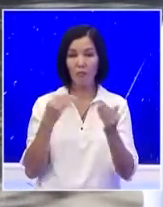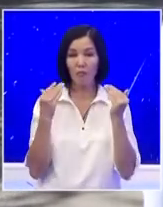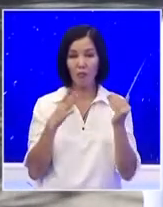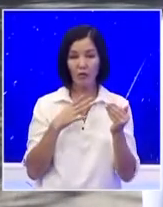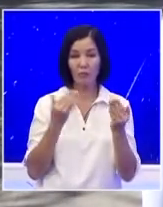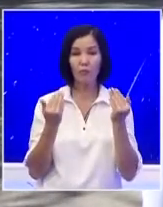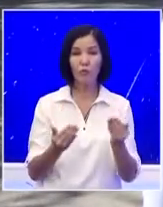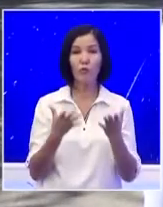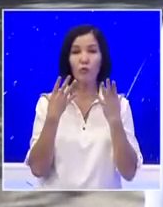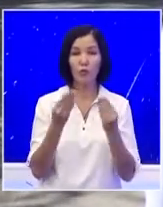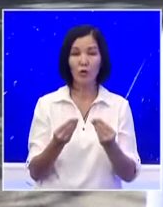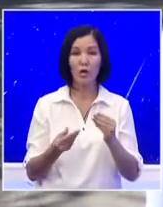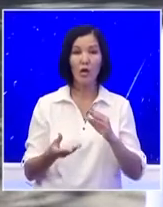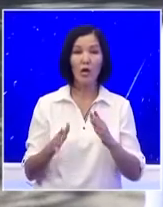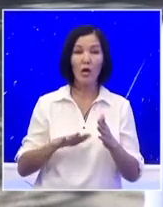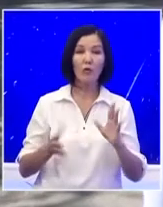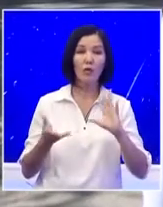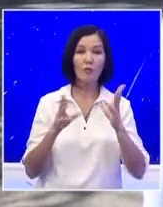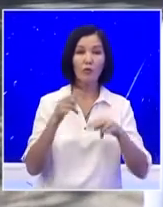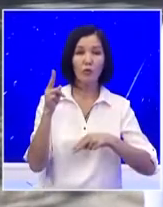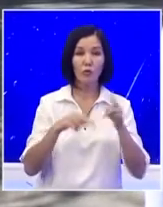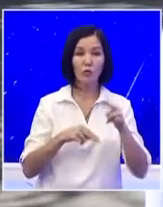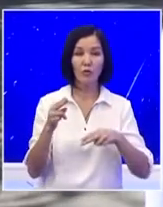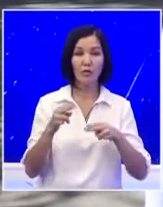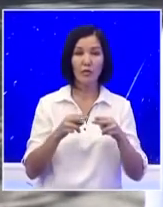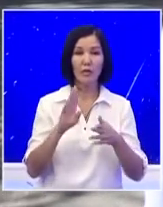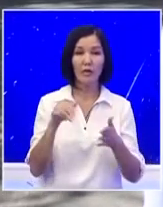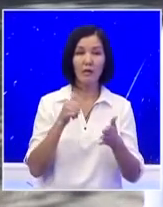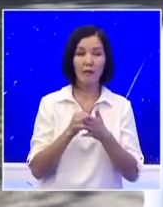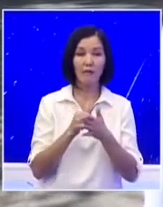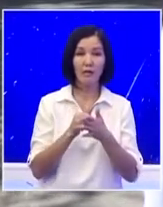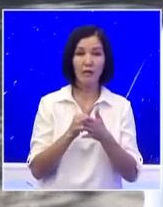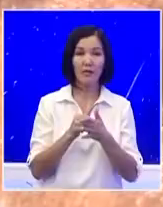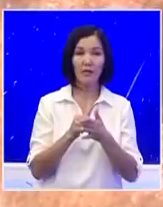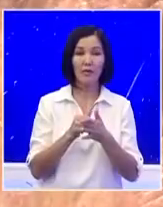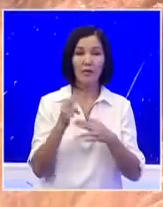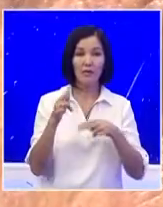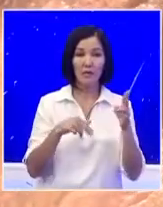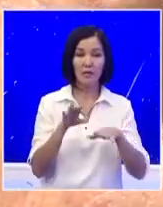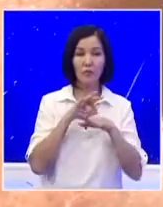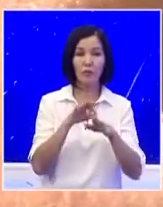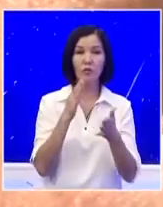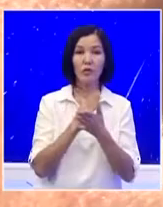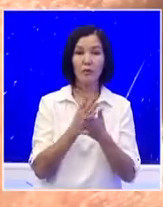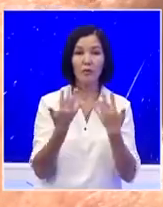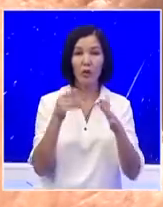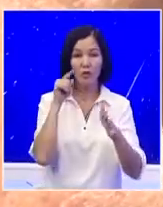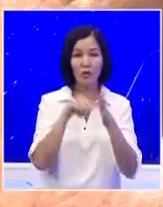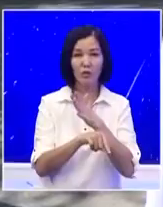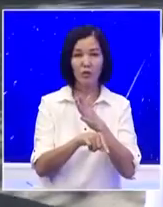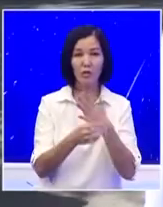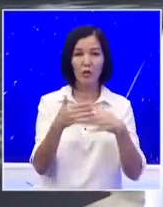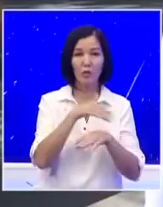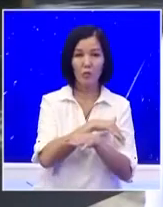дейін бізде аудан бойынша жолды салу үшін негізін барлығын жасап салып жатыр. Ауылдың ішіндегі, елді мекендердің ішіндегі